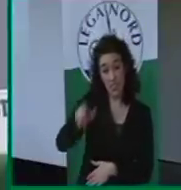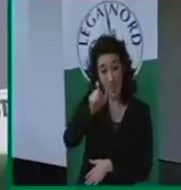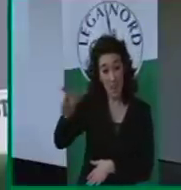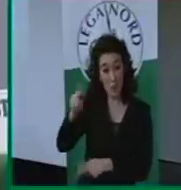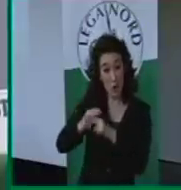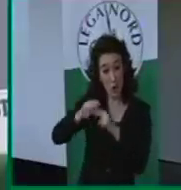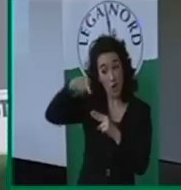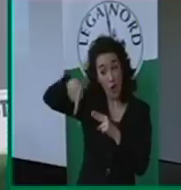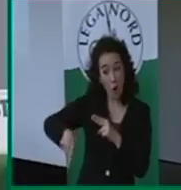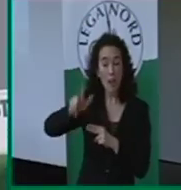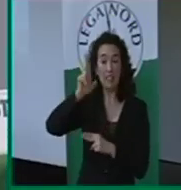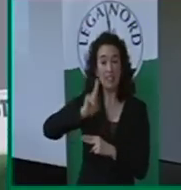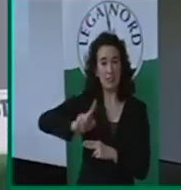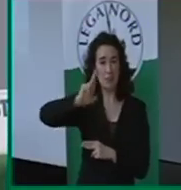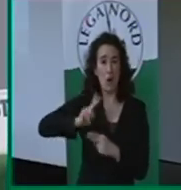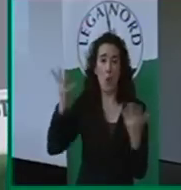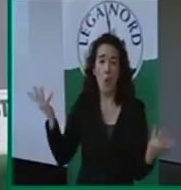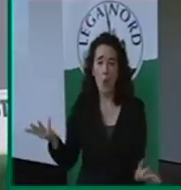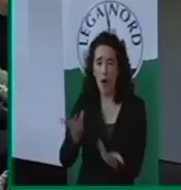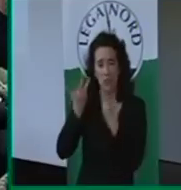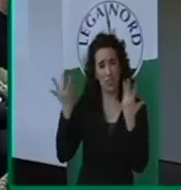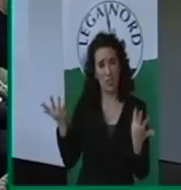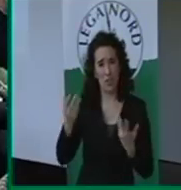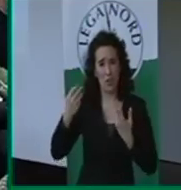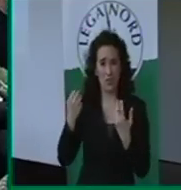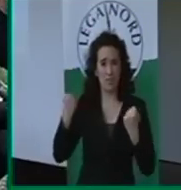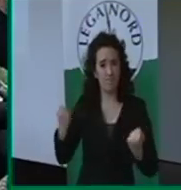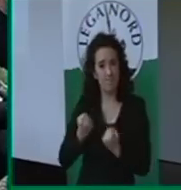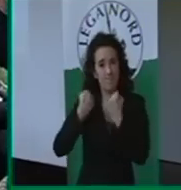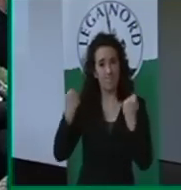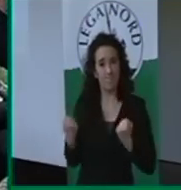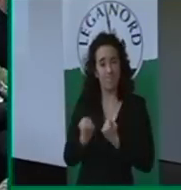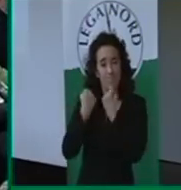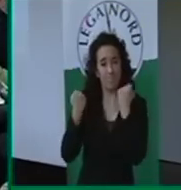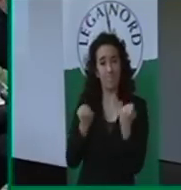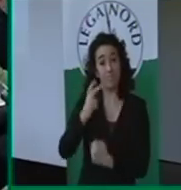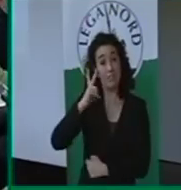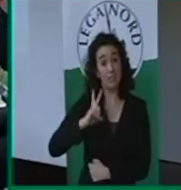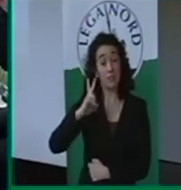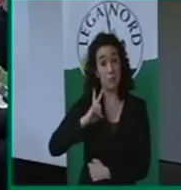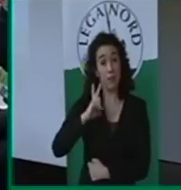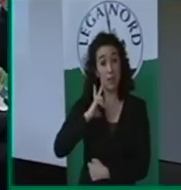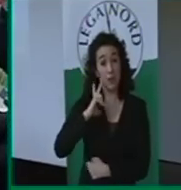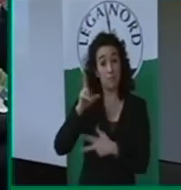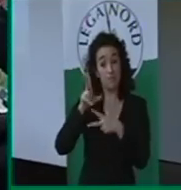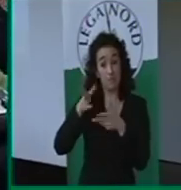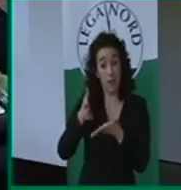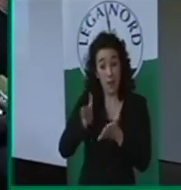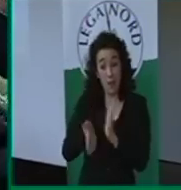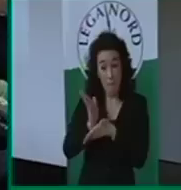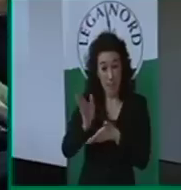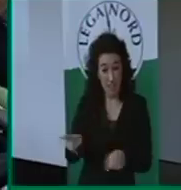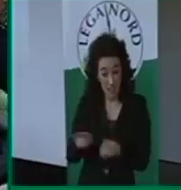legge impossibile incredibile e assurda di poter riprendere e ripartire qua per altre